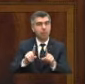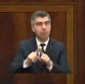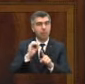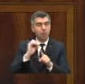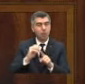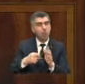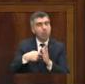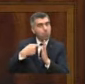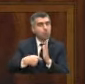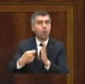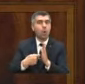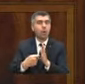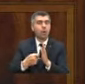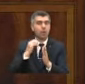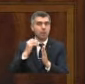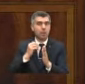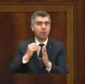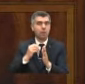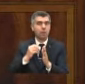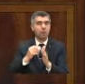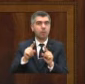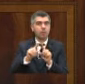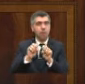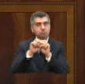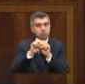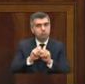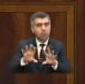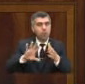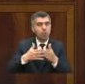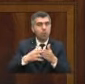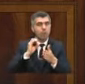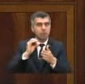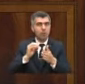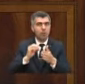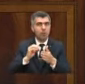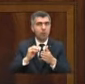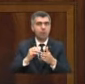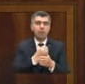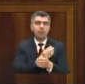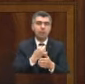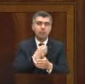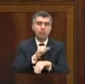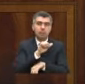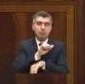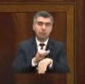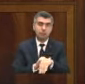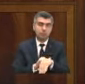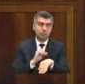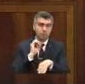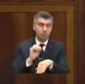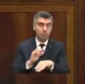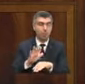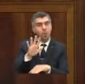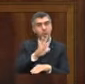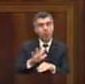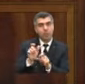الورش الذي هو ورش الكبير، الذي هو ورش تعميم الحماية